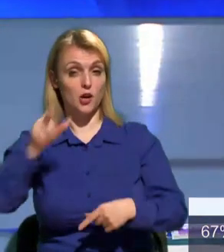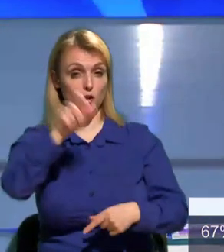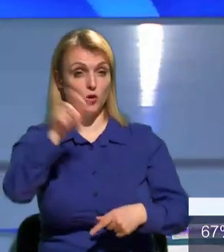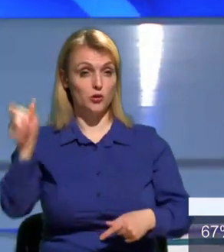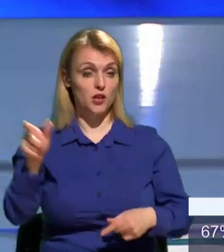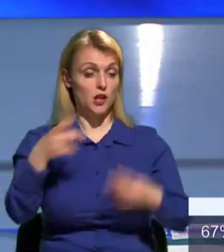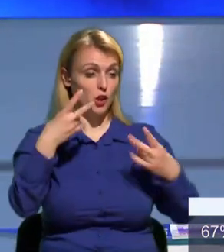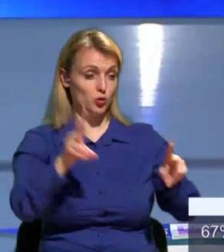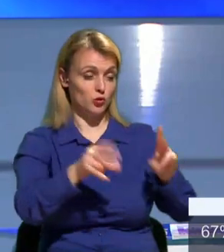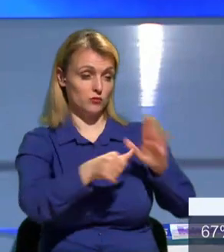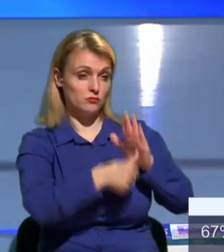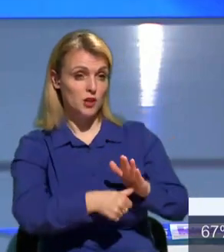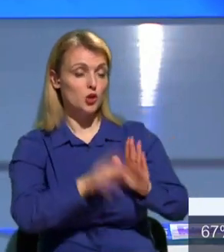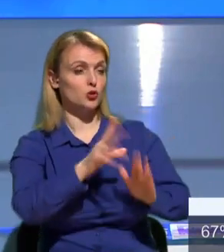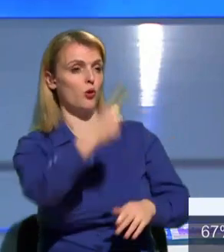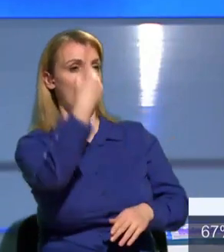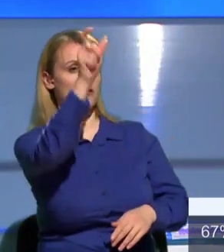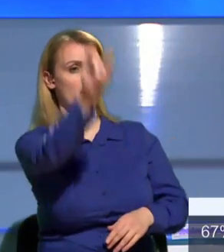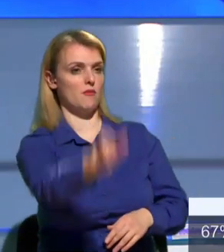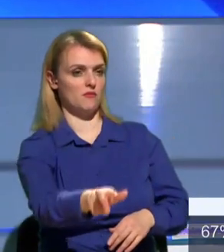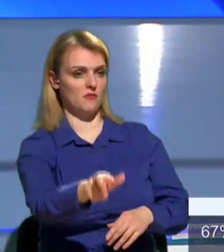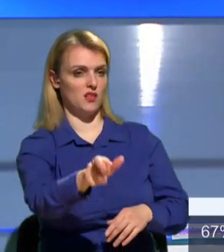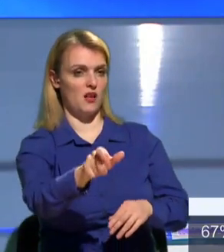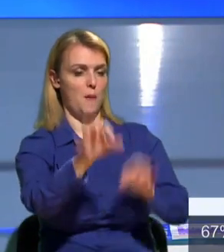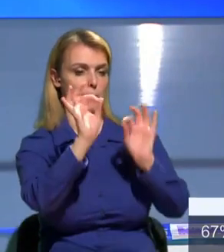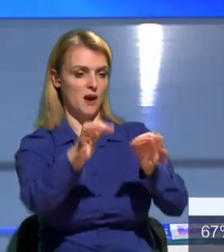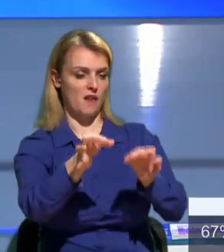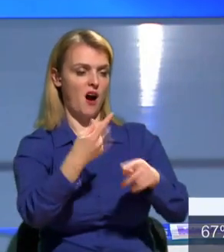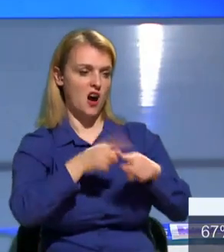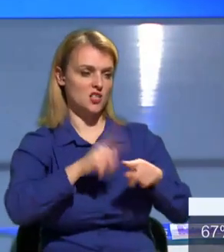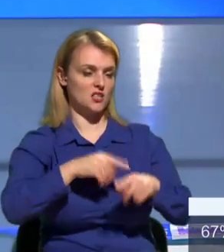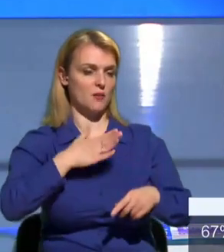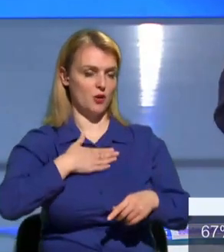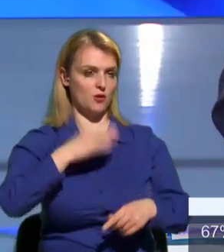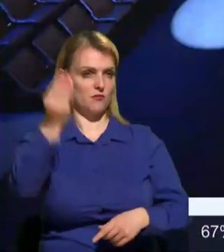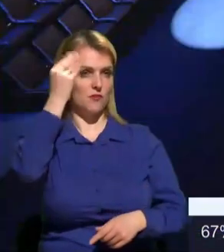ставить жестко, что вот только один прав. А часто есть и позиция мест.